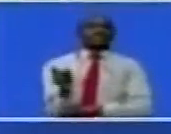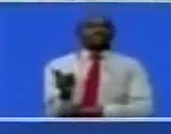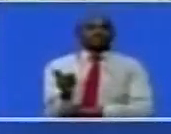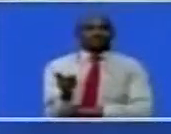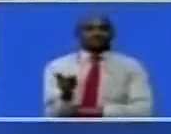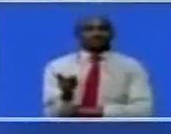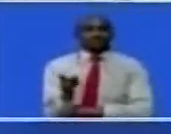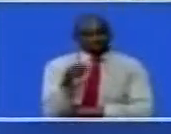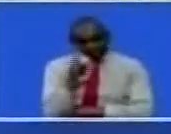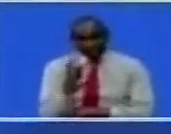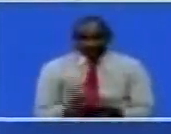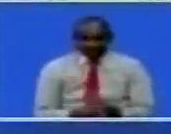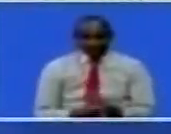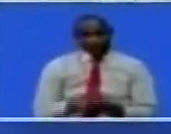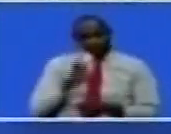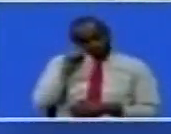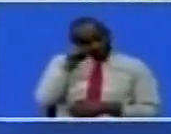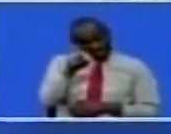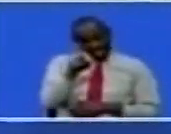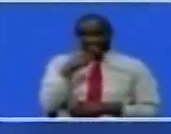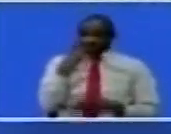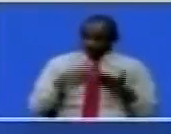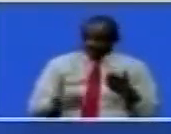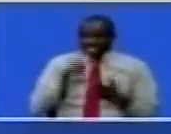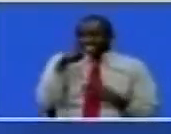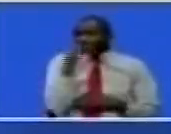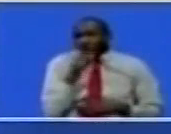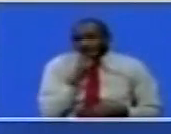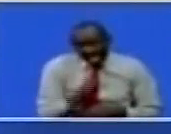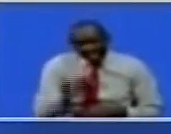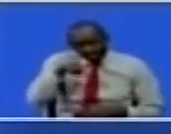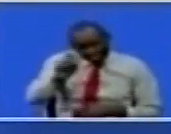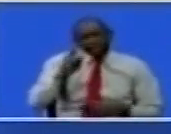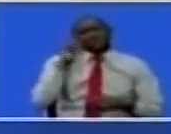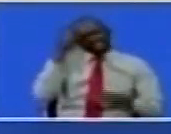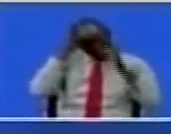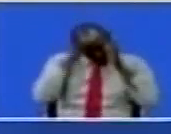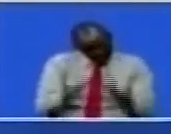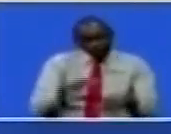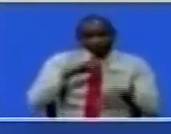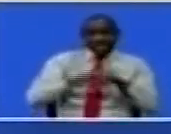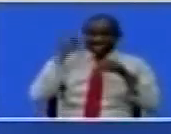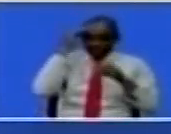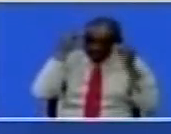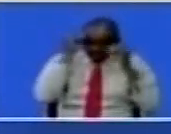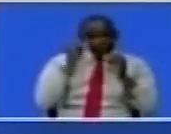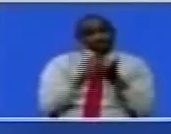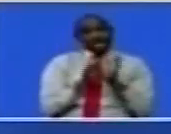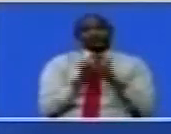Alipita kwenda cheo yetu. Hata hivyo ni muhimu kutaja kuwa mzee Okumu alikuwa kati ya watu wa kwanza kupata elimu ya